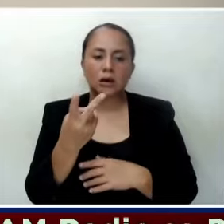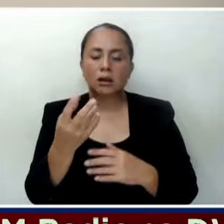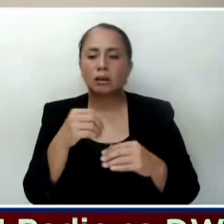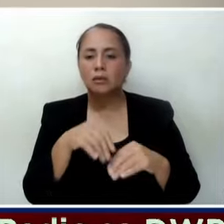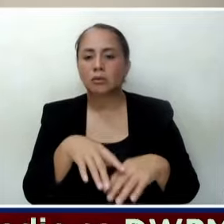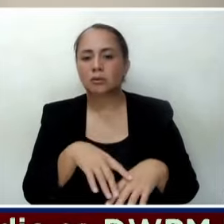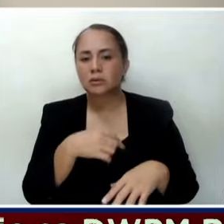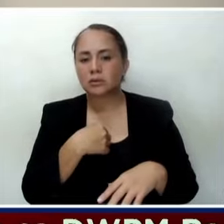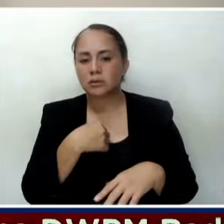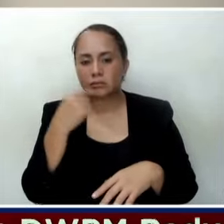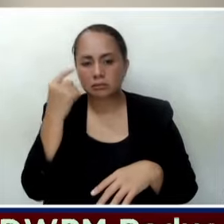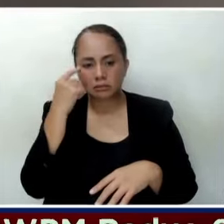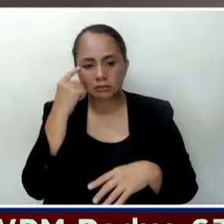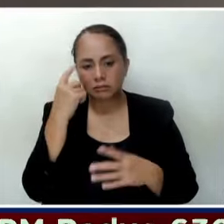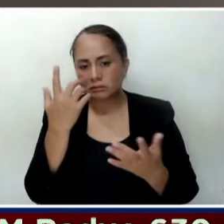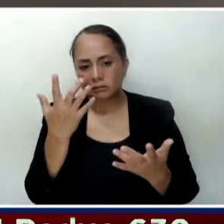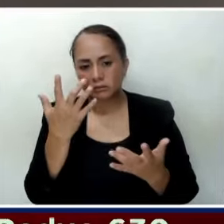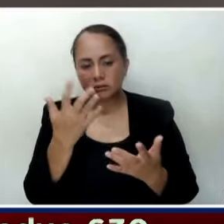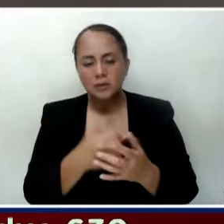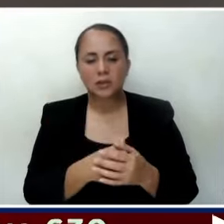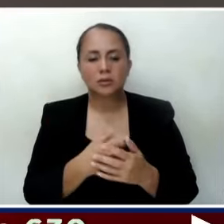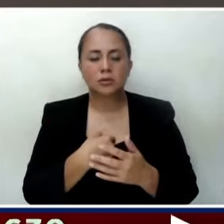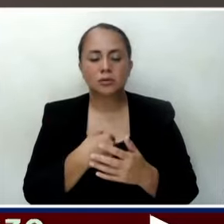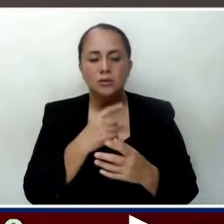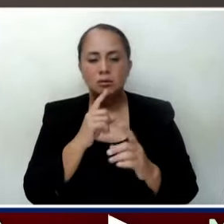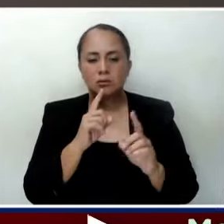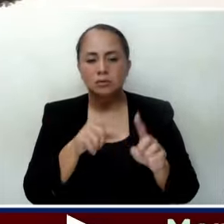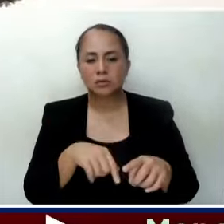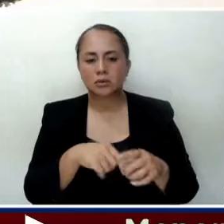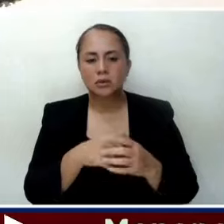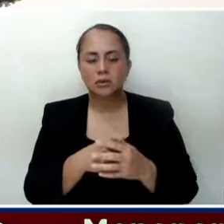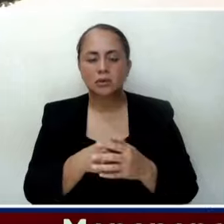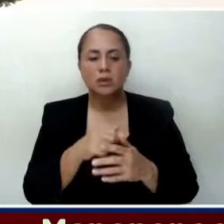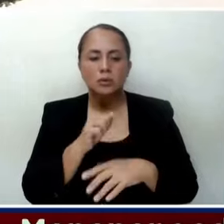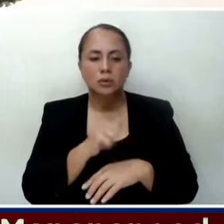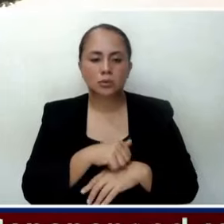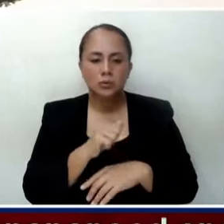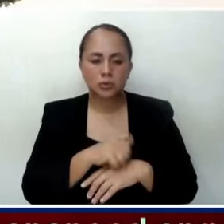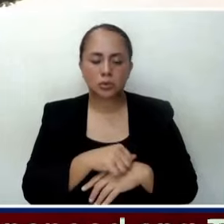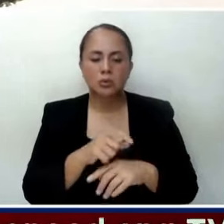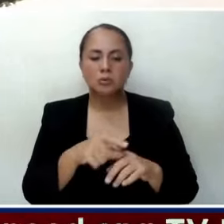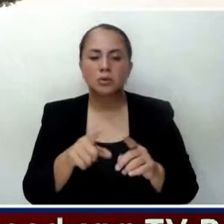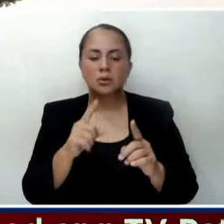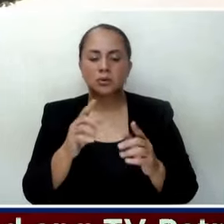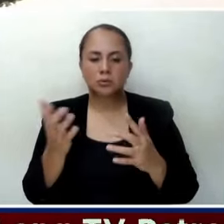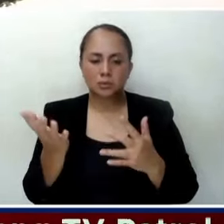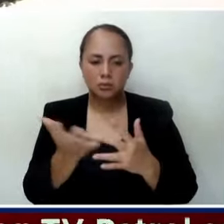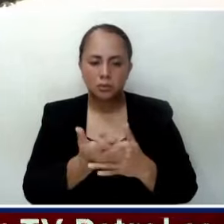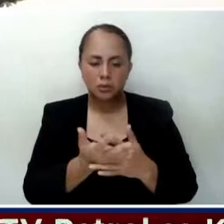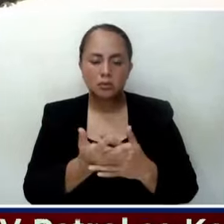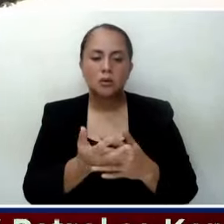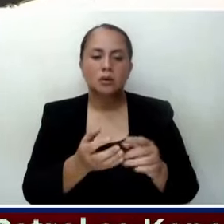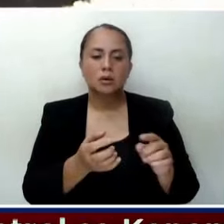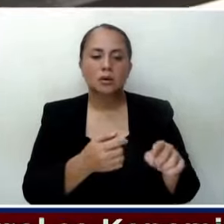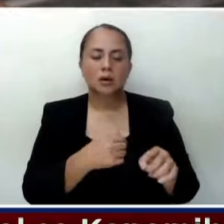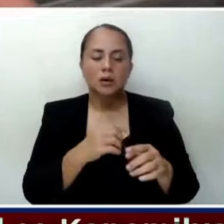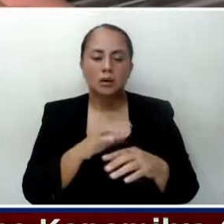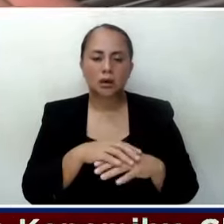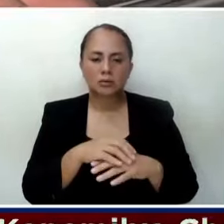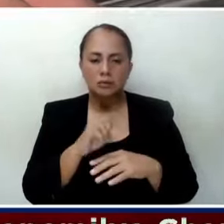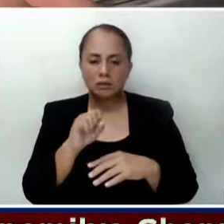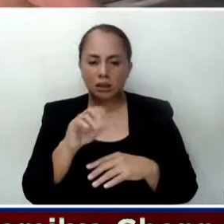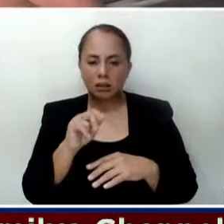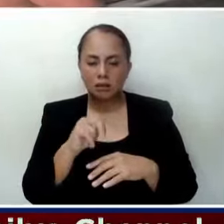tamang pag-iisip. Tumanggi na mabigyan ng pahayag ang naturang tindahan, pero nagsampa na sila ng mga reklamong alarm and scandal at